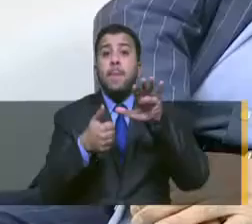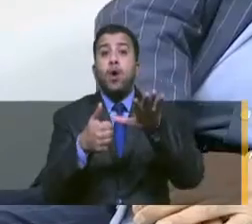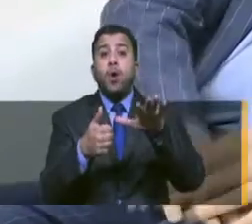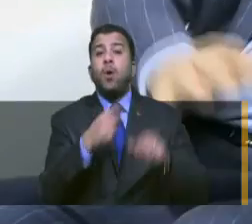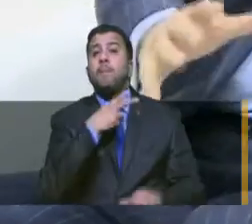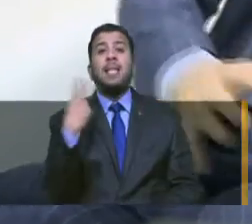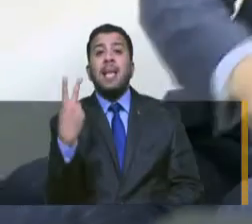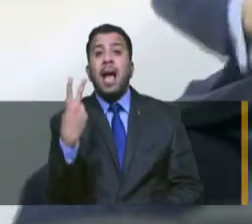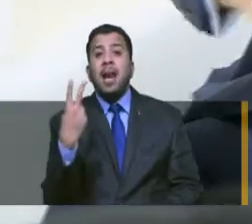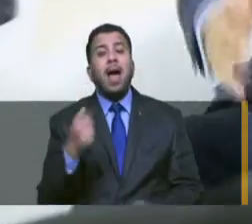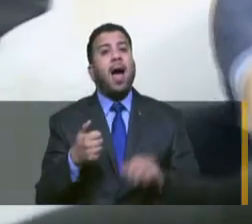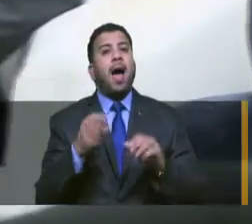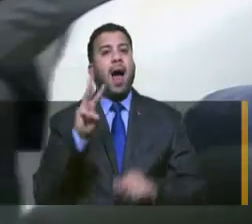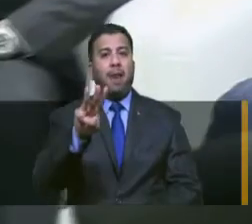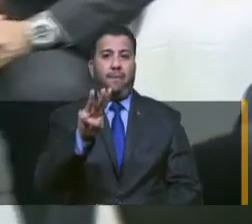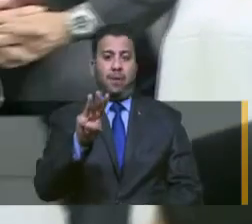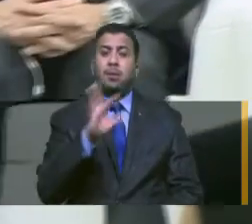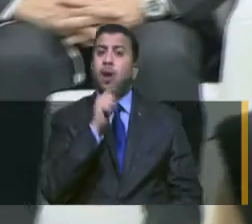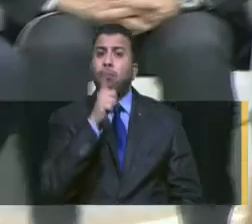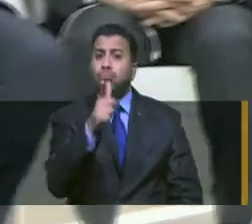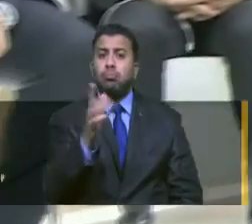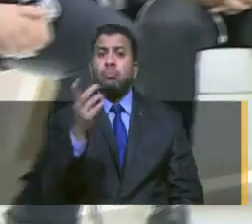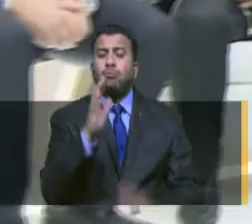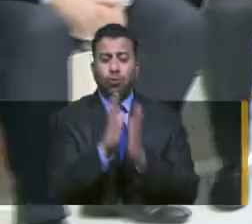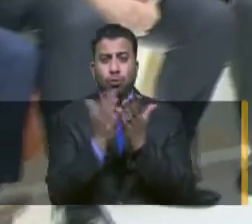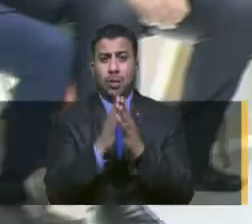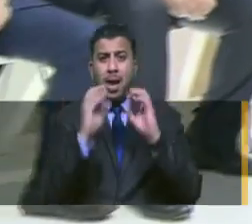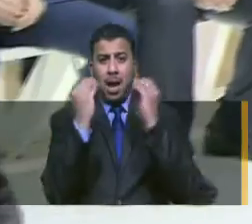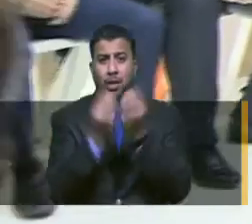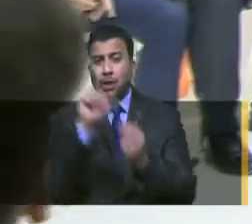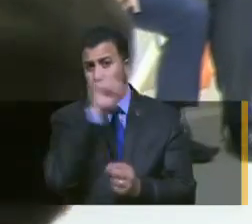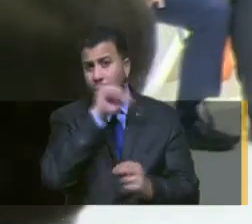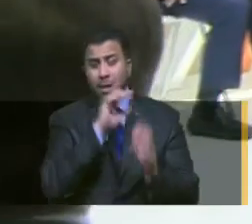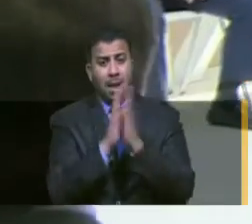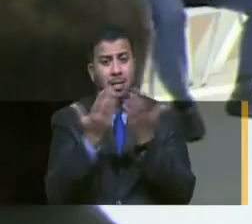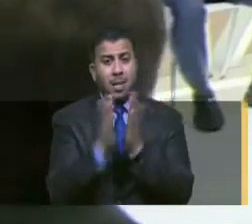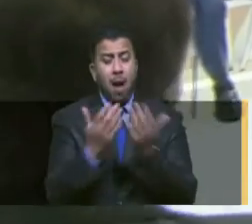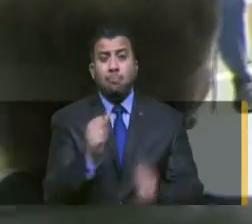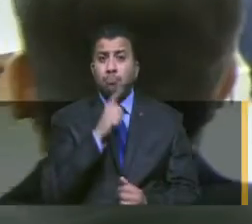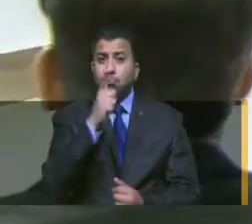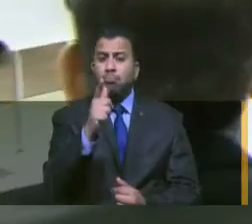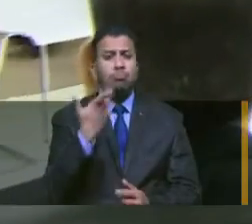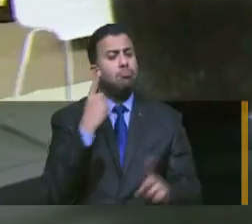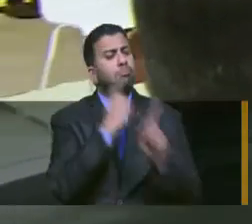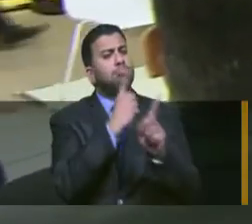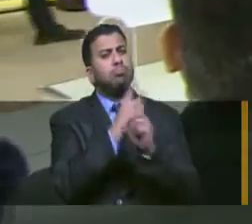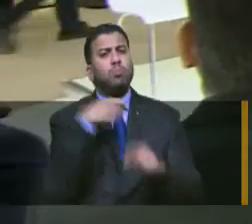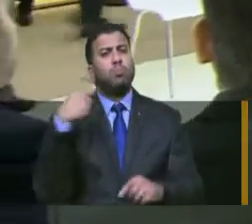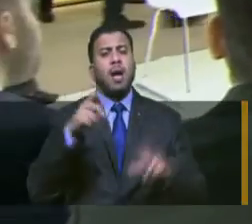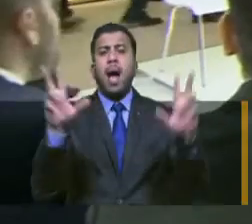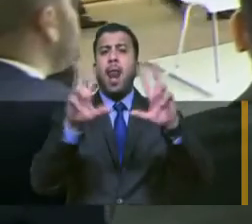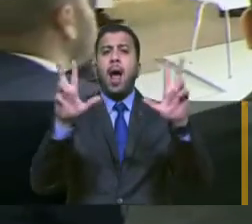1,200,000 درهم. وفي جناح هيئة الشارقة للكتاب التقى صاحب السمو حاكم الشارقة بممثلي وسائل